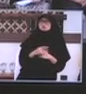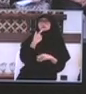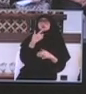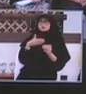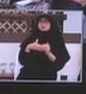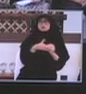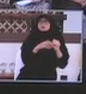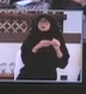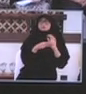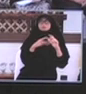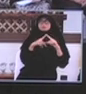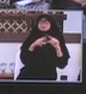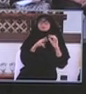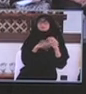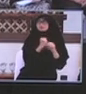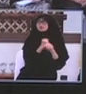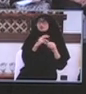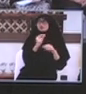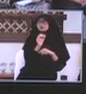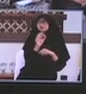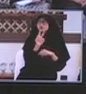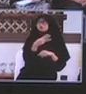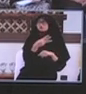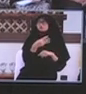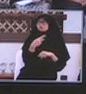ajir. Tapi saya kata Pak Gubernur, kalau di